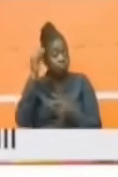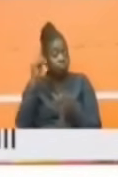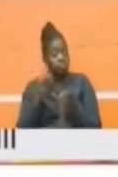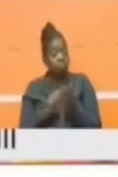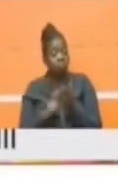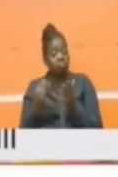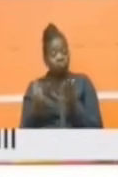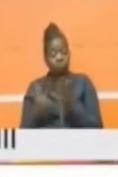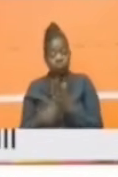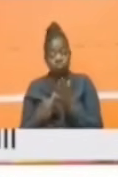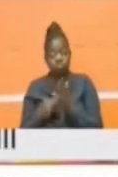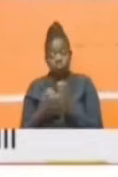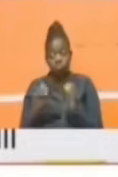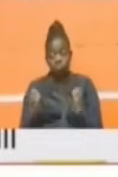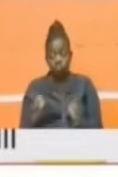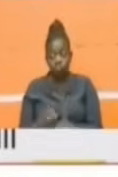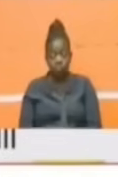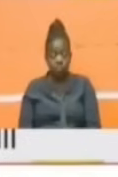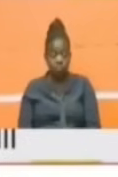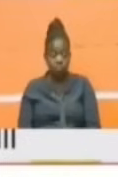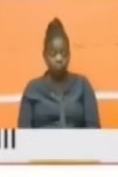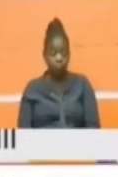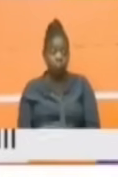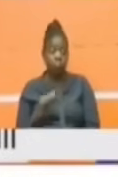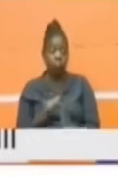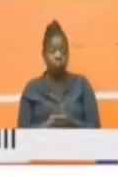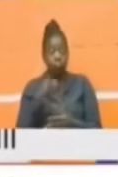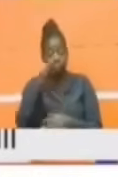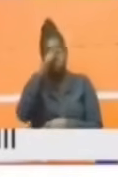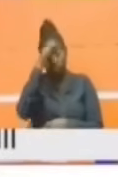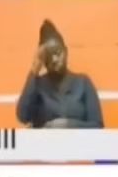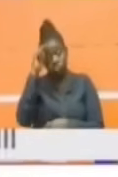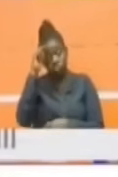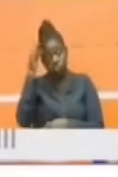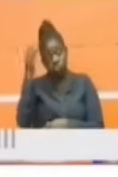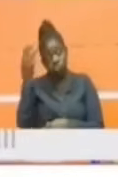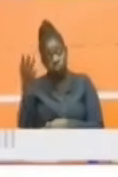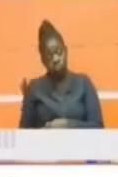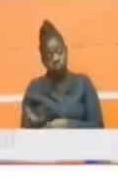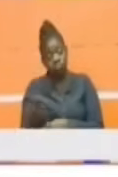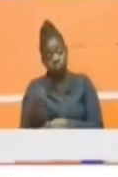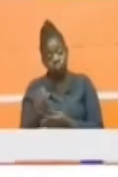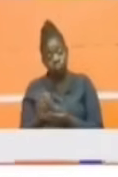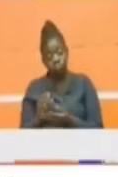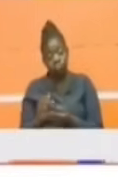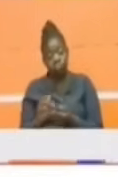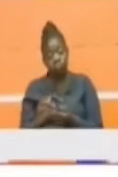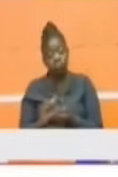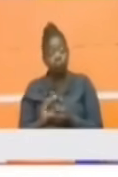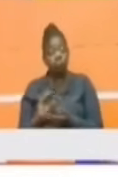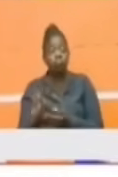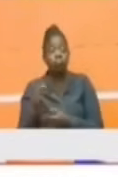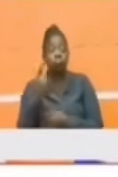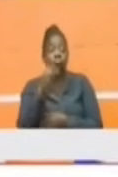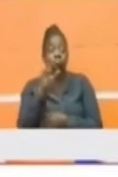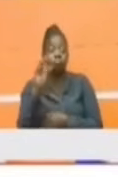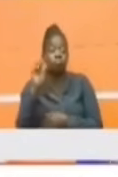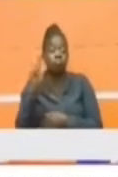infection oba bacteria oba virus nolwekyo nga bwe mbagambye nti capital w'emitwalo 10 ofunirako